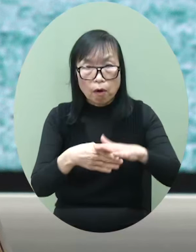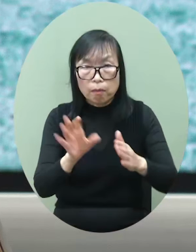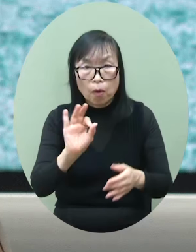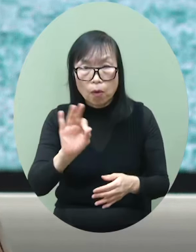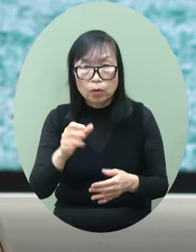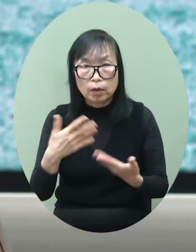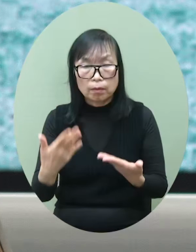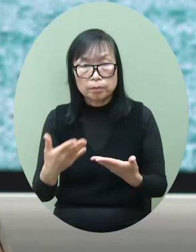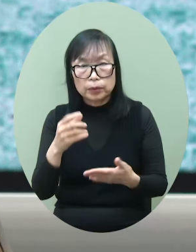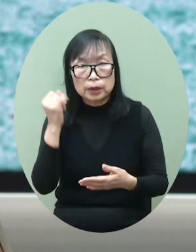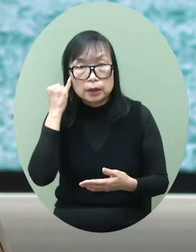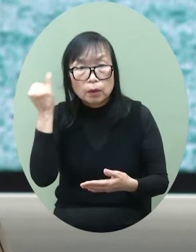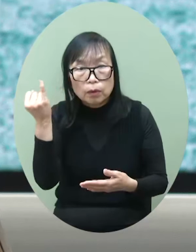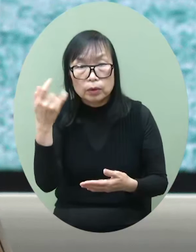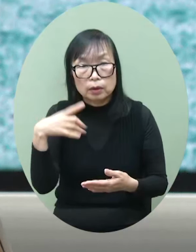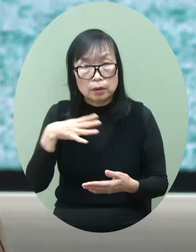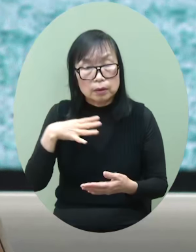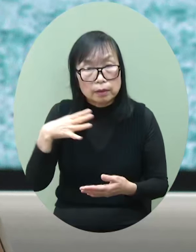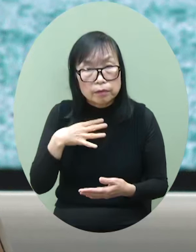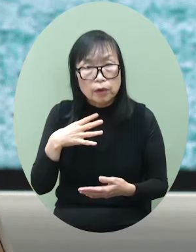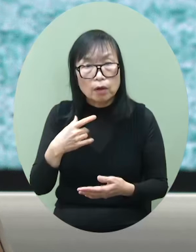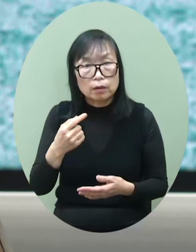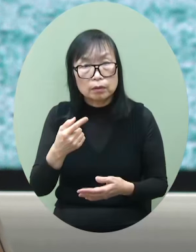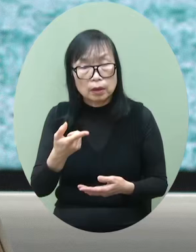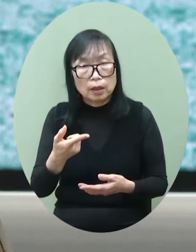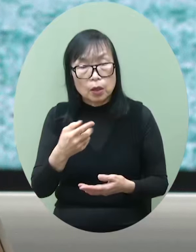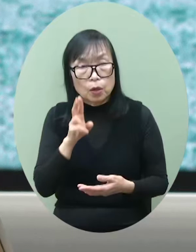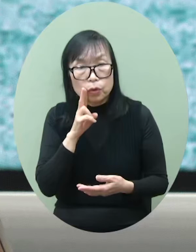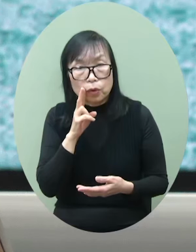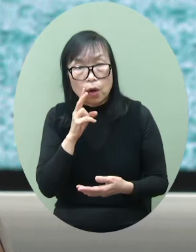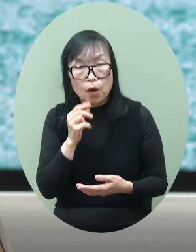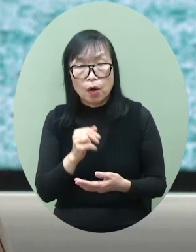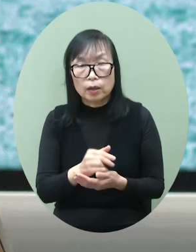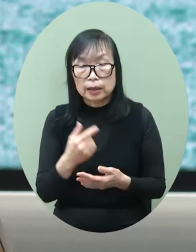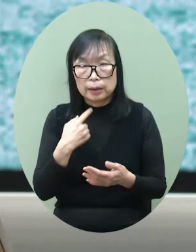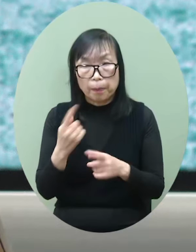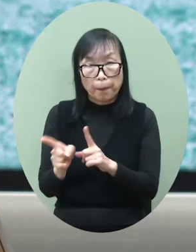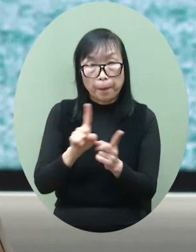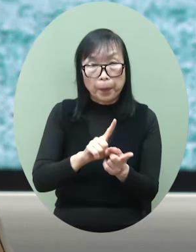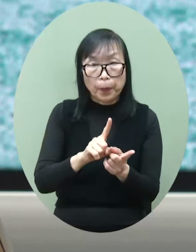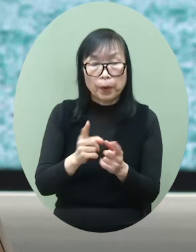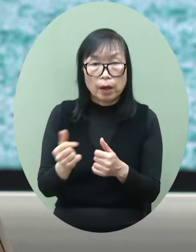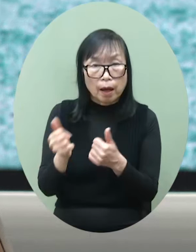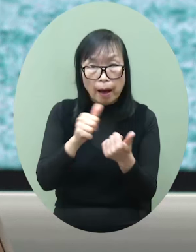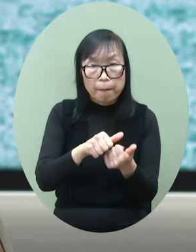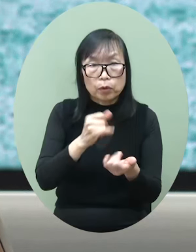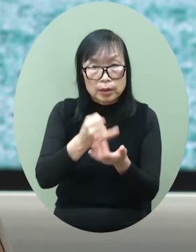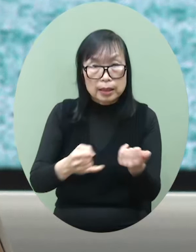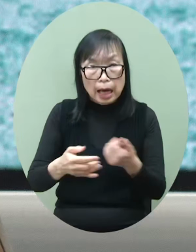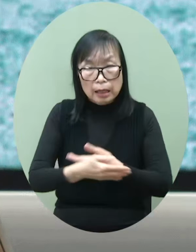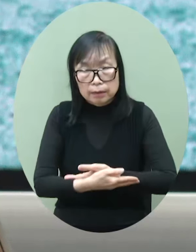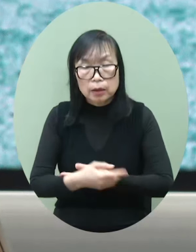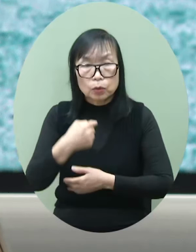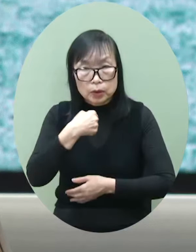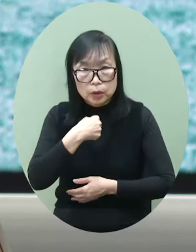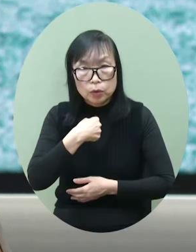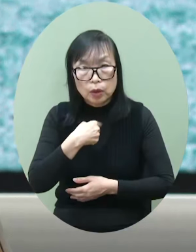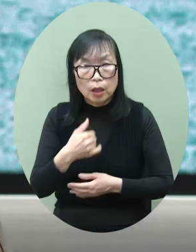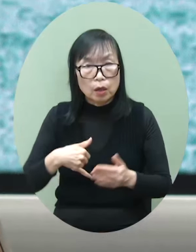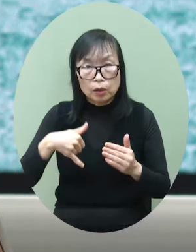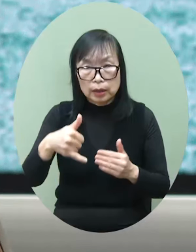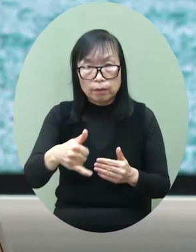這種情況是否需要如果你是要陪診陪生好像是要的她就